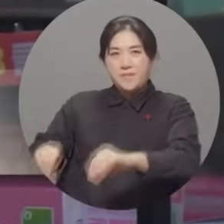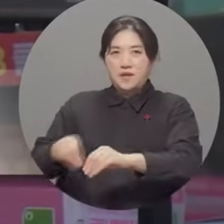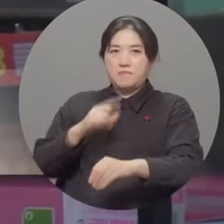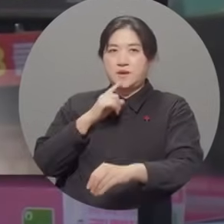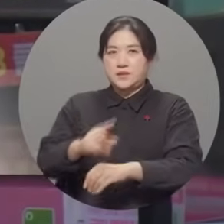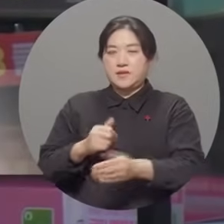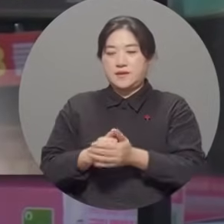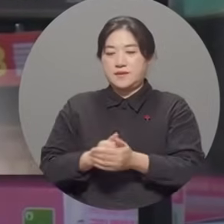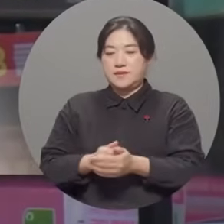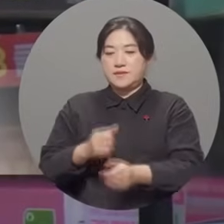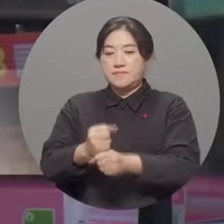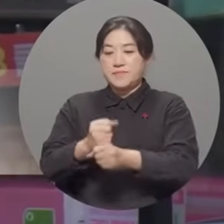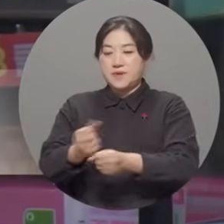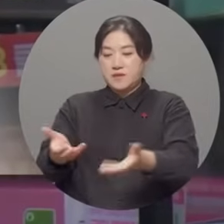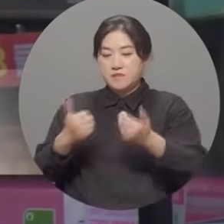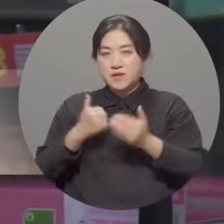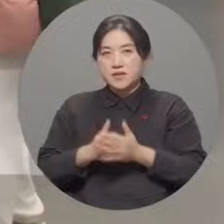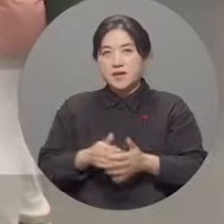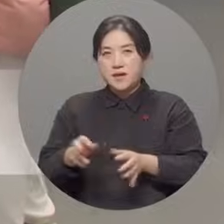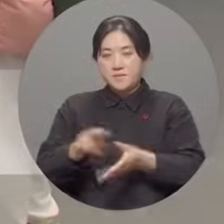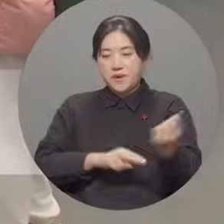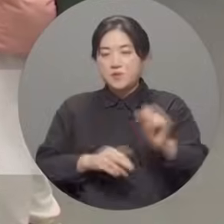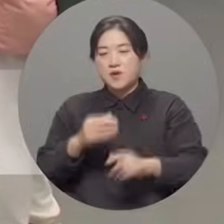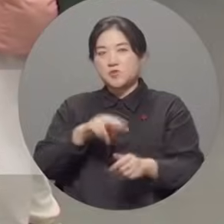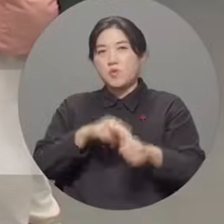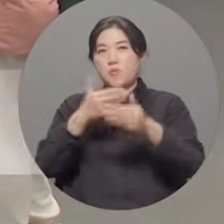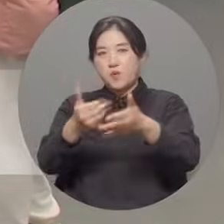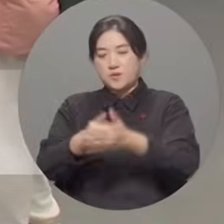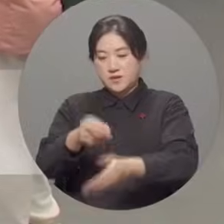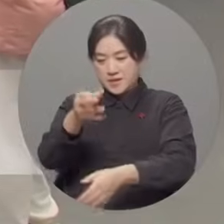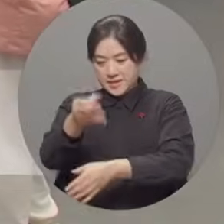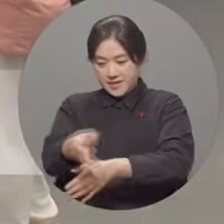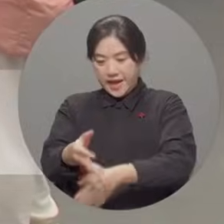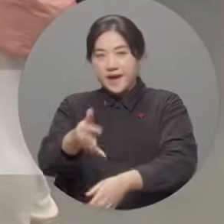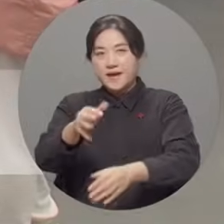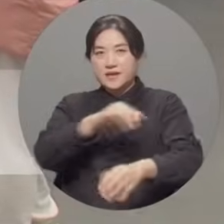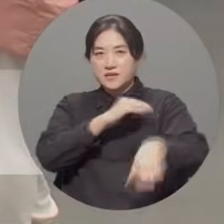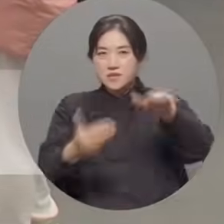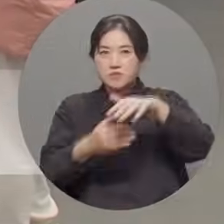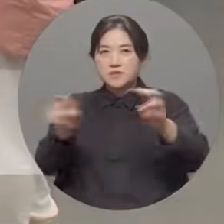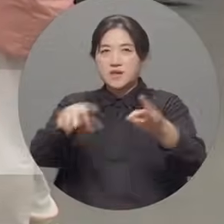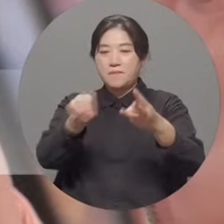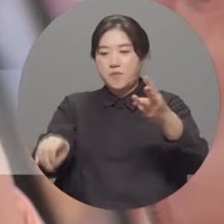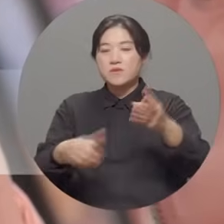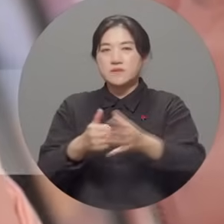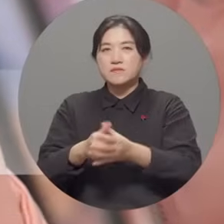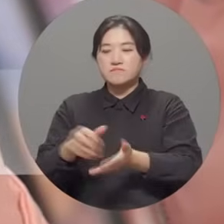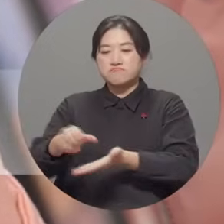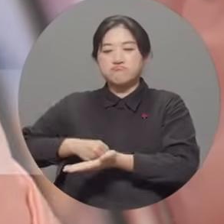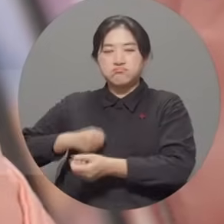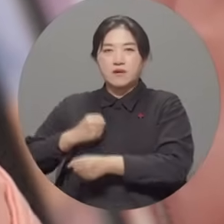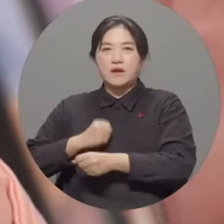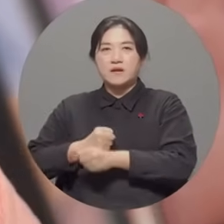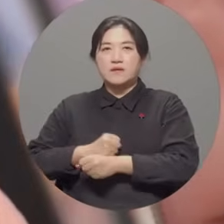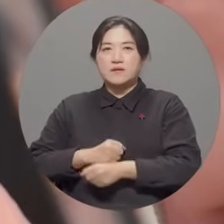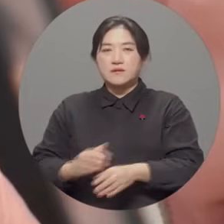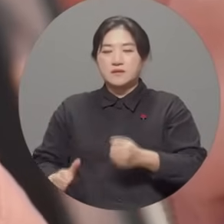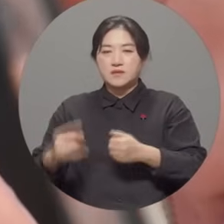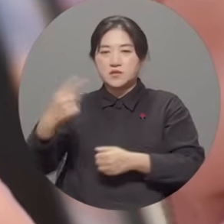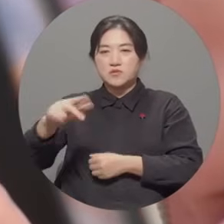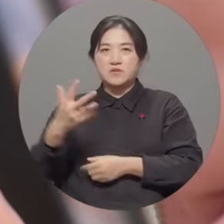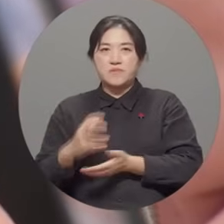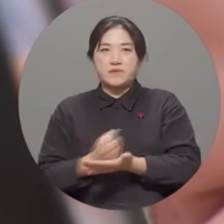납품업체에게는 매출 관련 정보를 준다면서 매입 대금의 최고 3%를 일방적으로 가져가는 방식으로 1,700억 원을